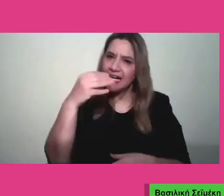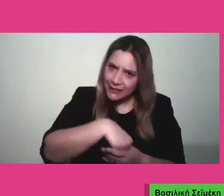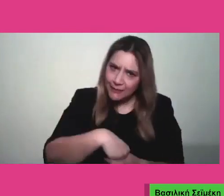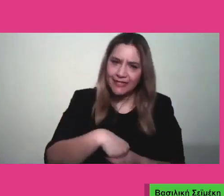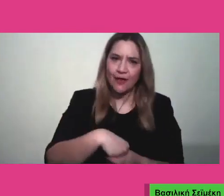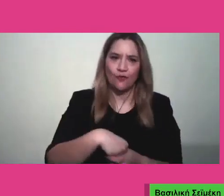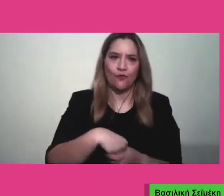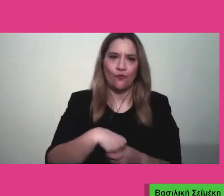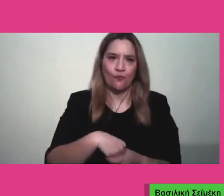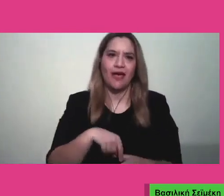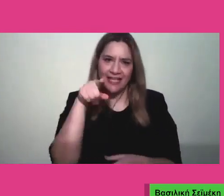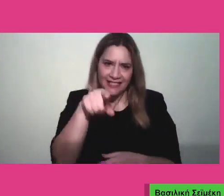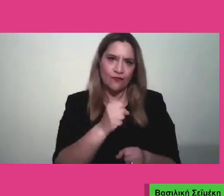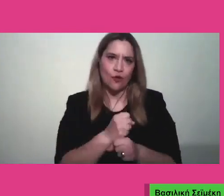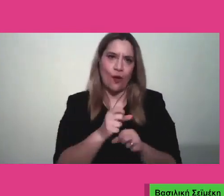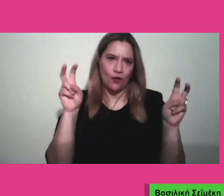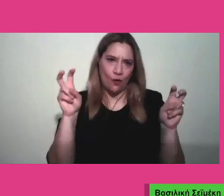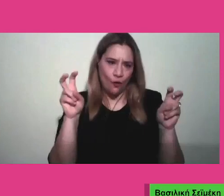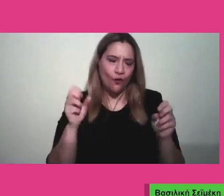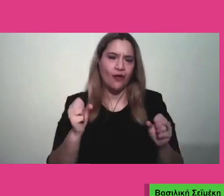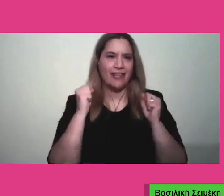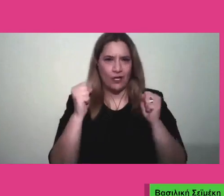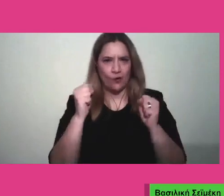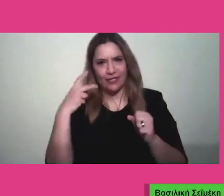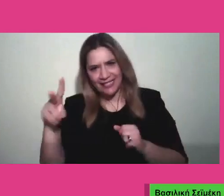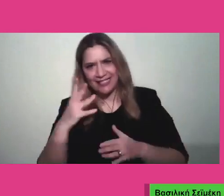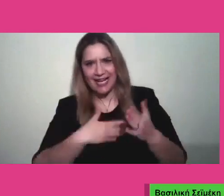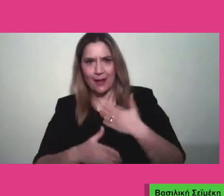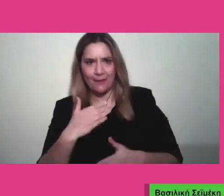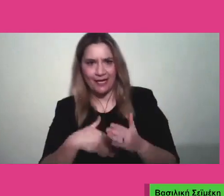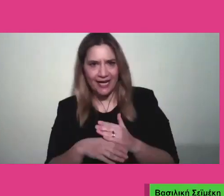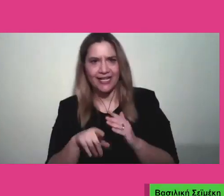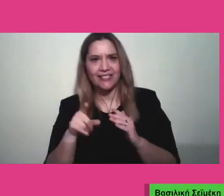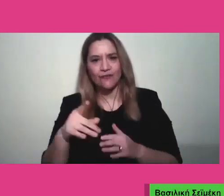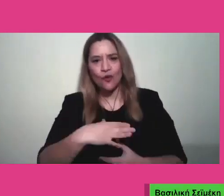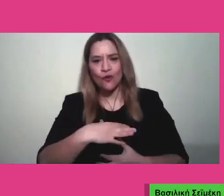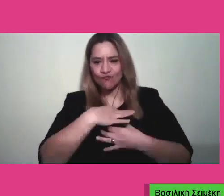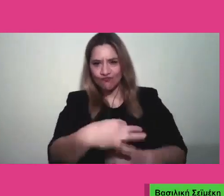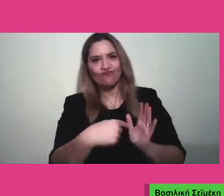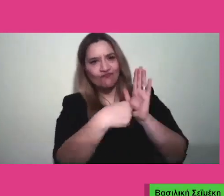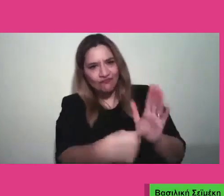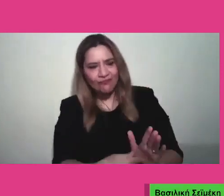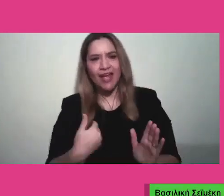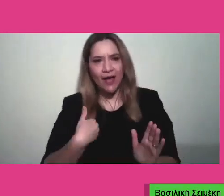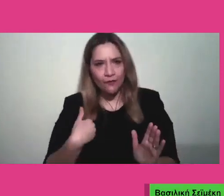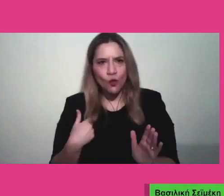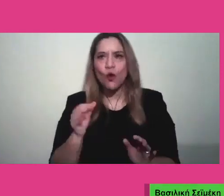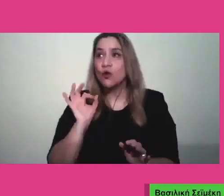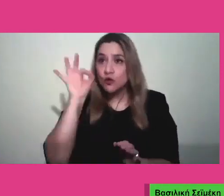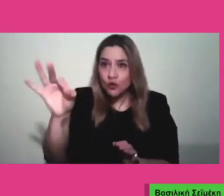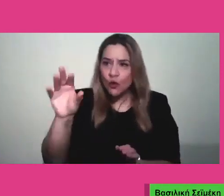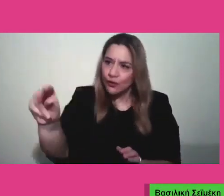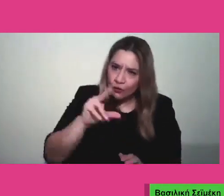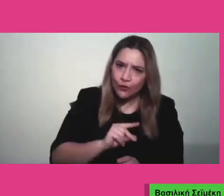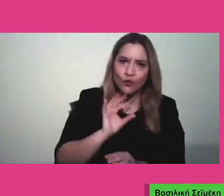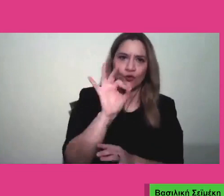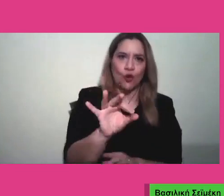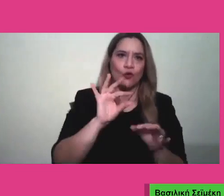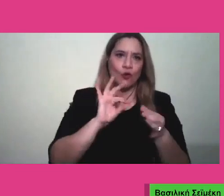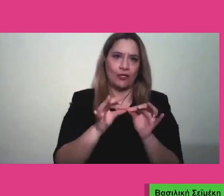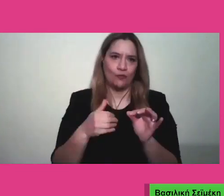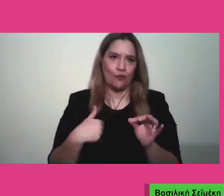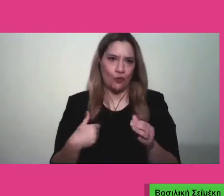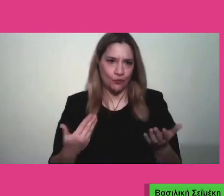έργο όπως το Legends of Disability, διότι πραγματικά πρεσβεύει όλα όσα στοχεύουμε και εμείς σαν οργανισμός. Και